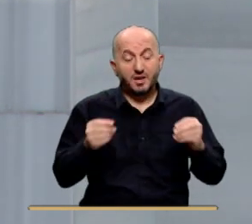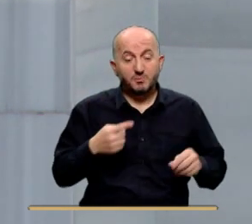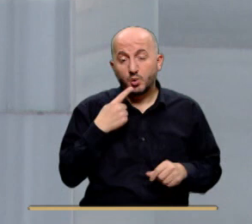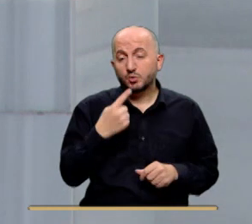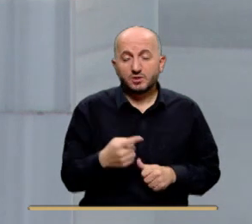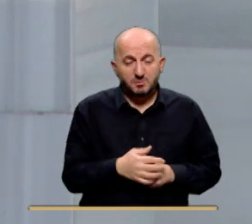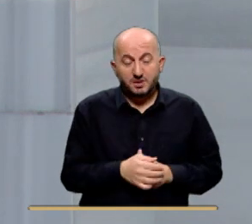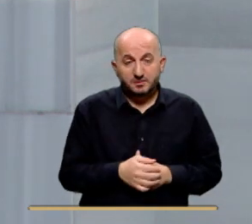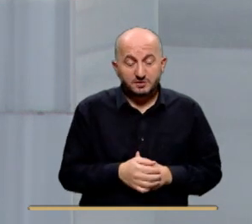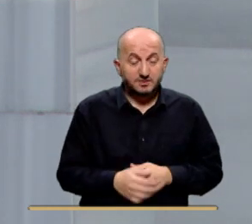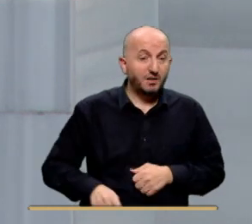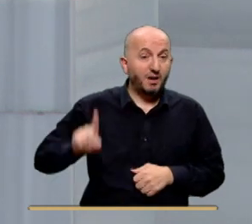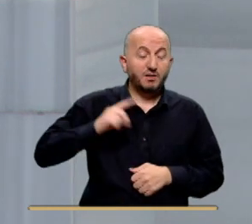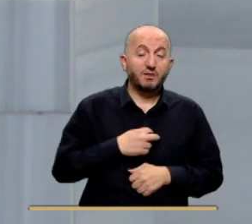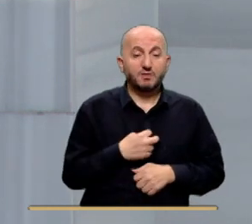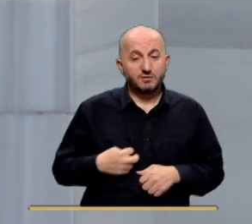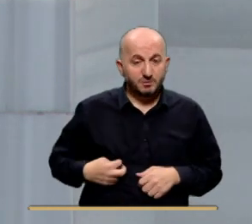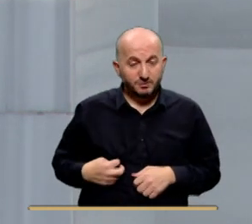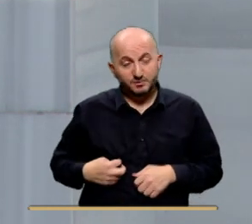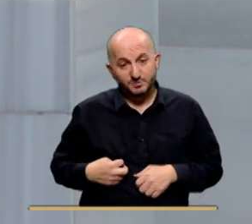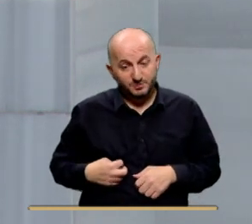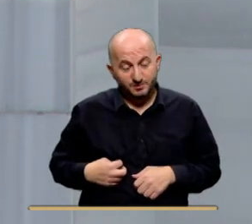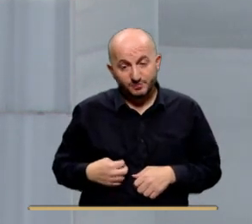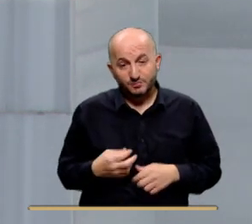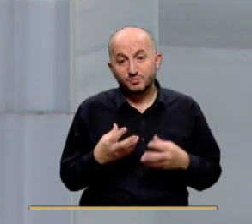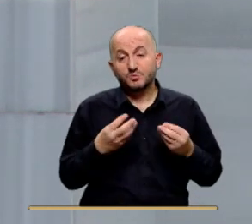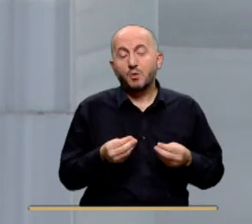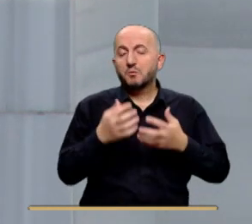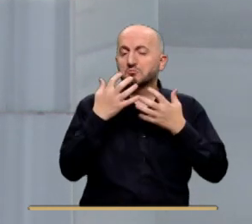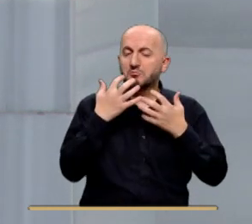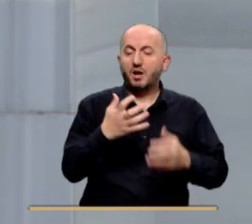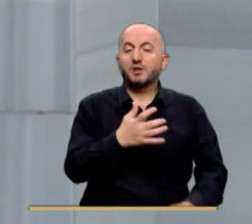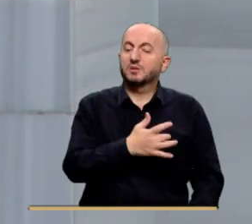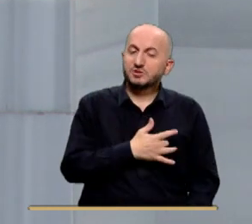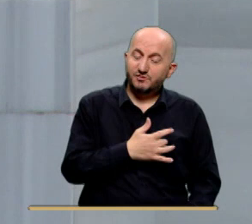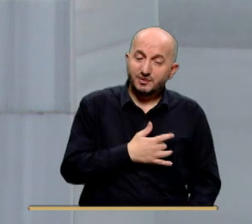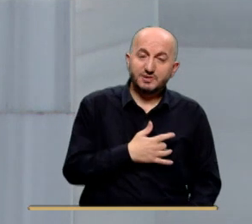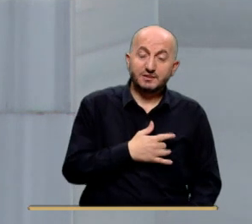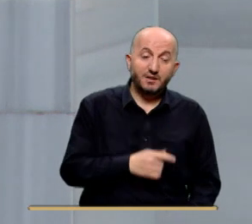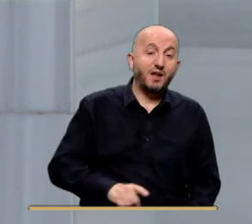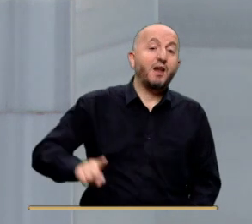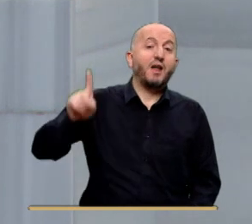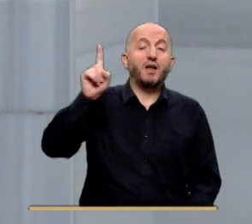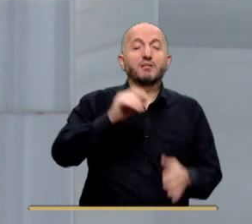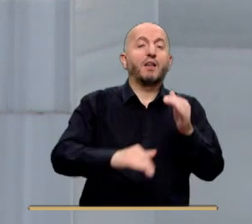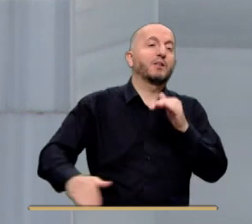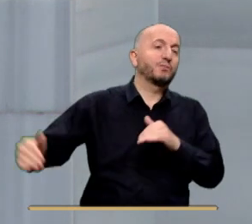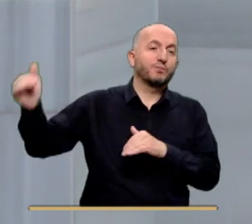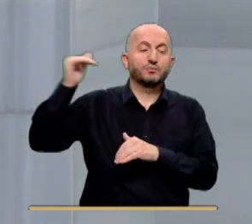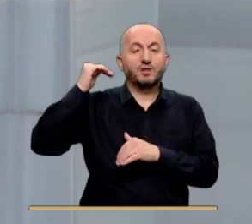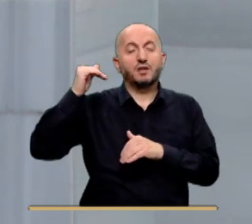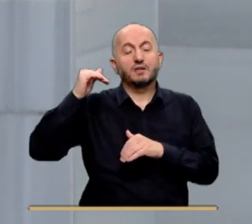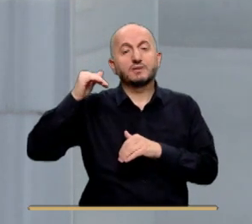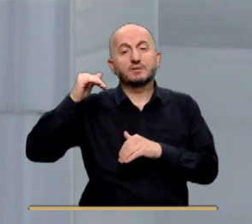demektir. Oysa Allah Resulü o kadar merhametli ve şefkatliydi ki, Allahu Zülcelal'in